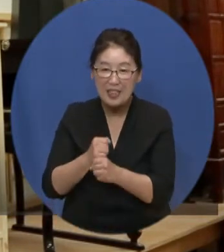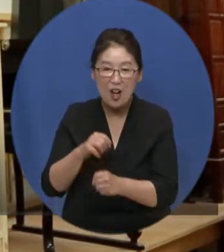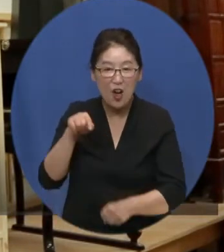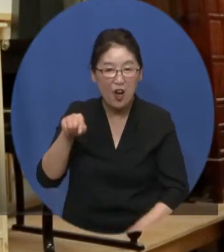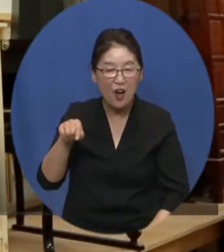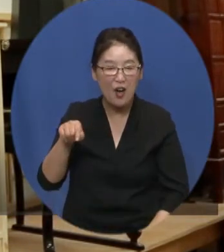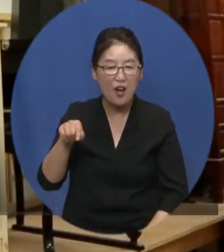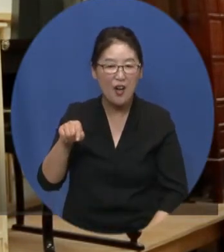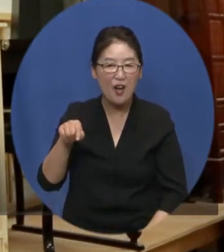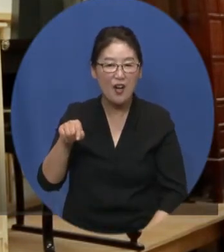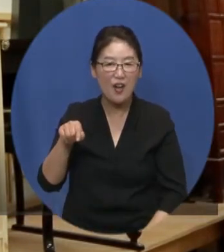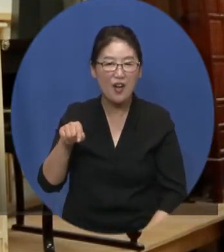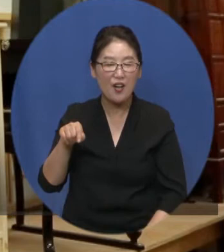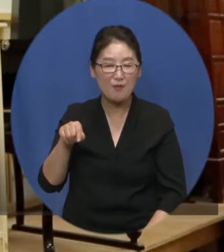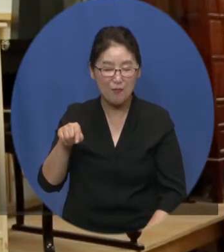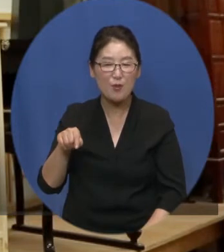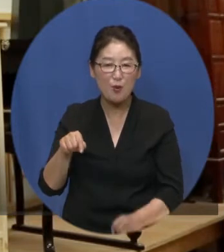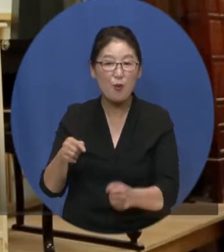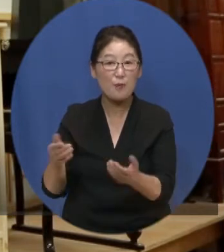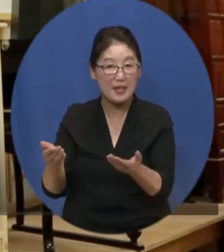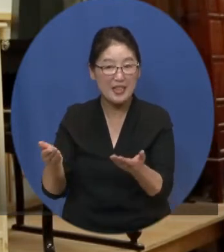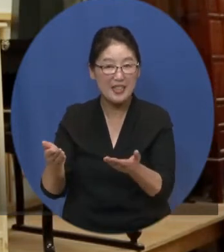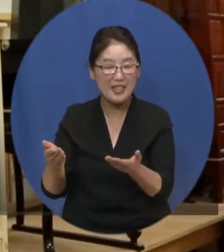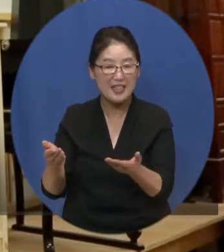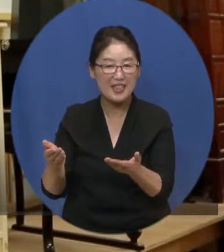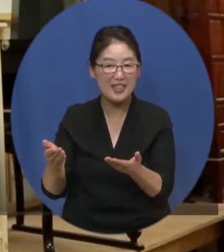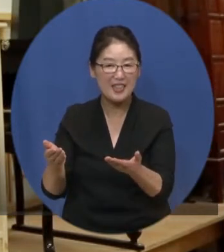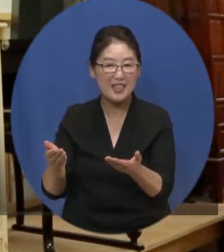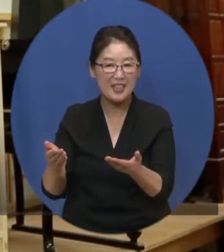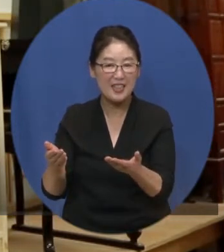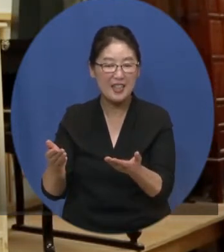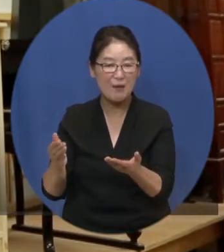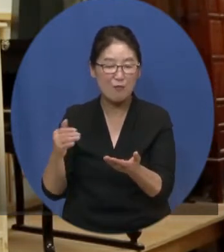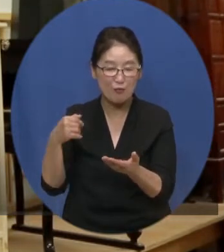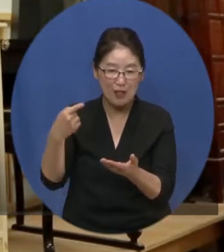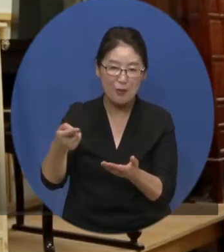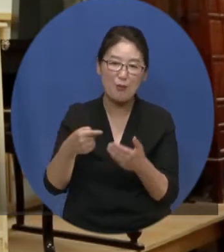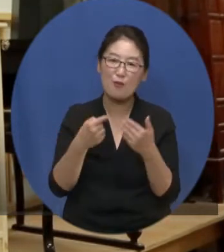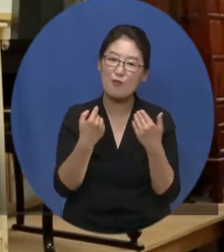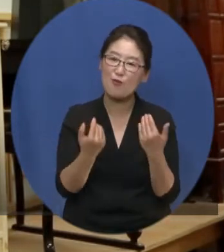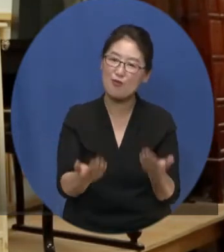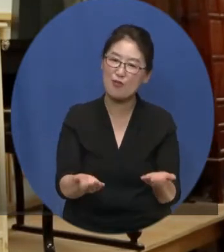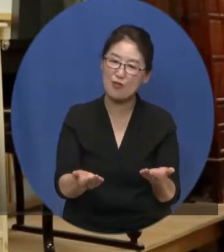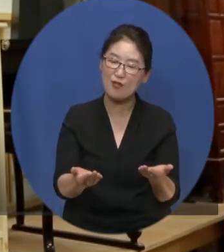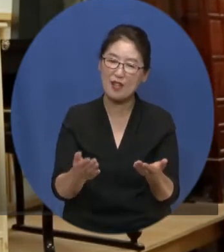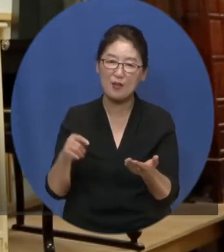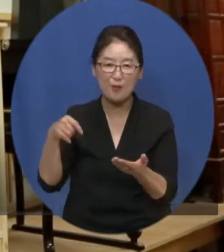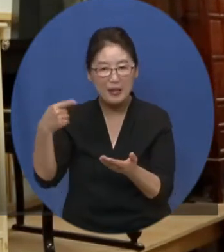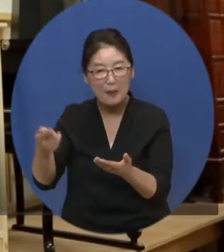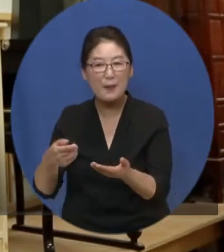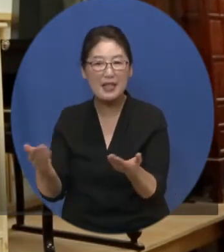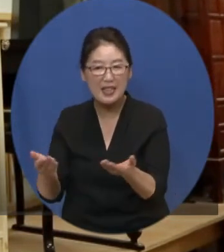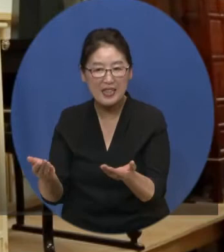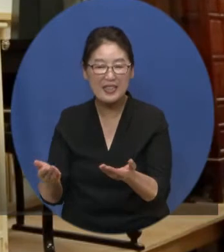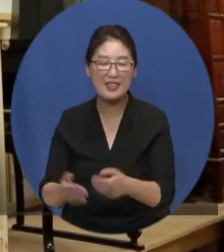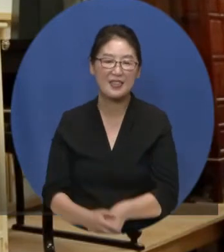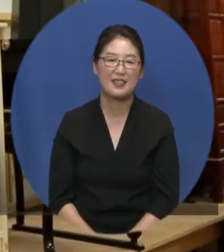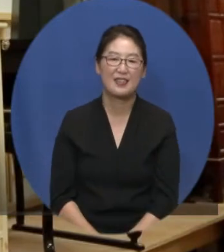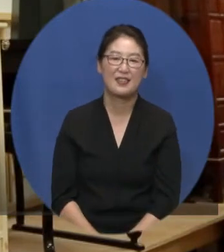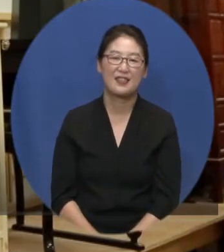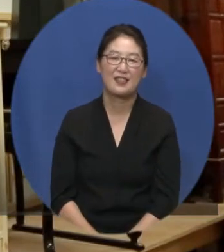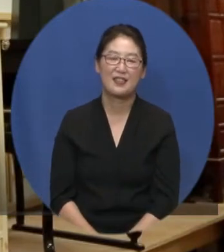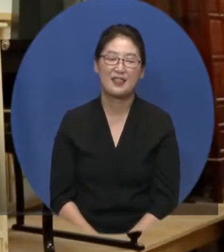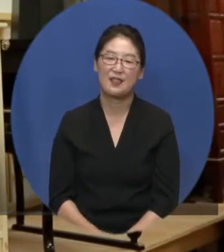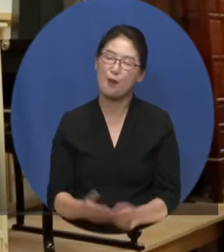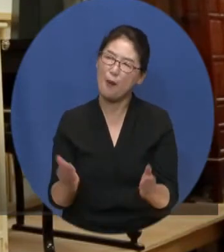그래서 그 작업하고 또 어느 정도 뒀다가 또 다시 작업하고 이제